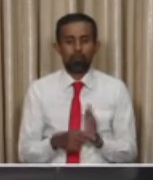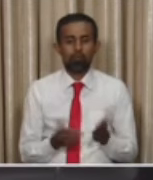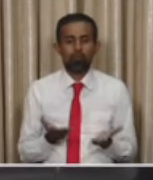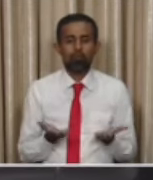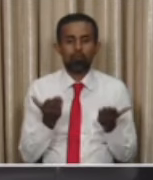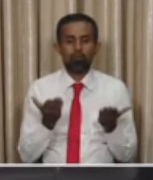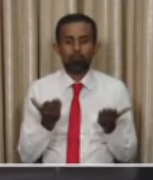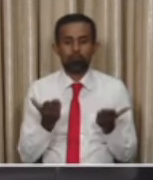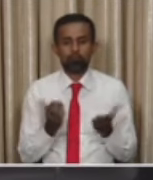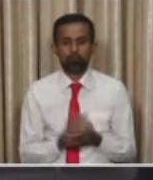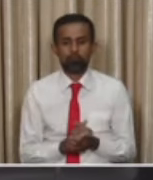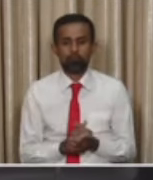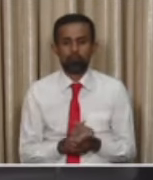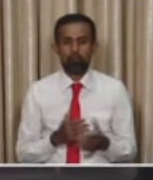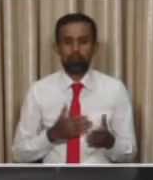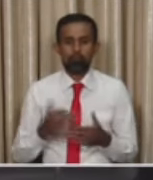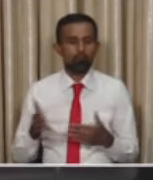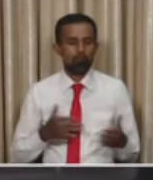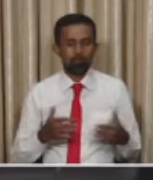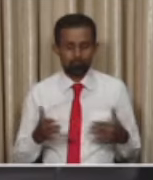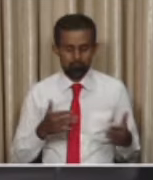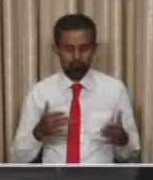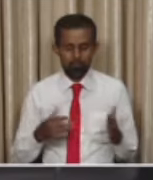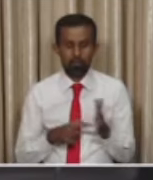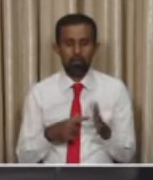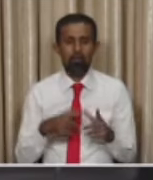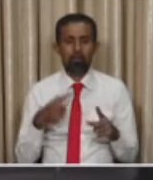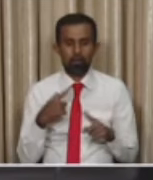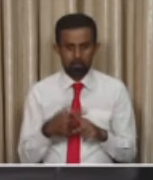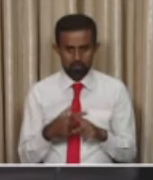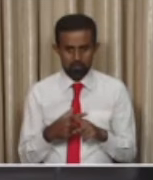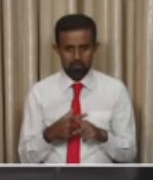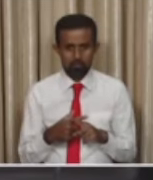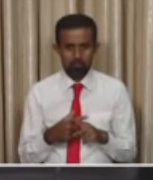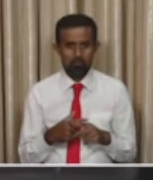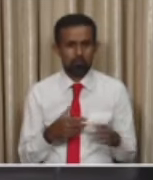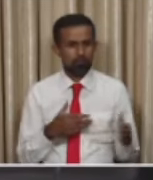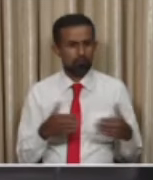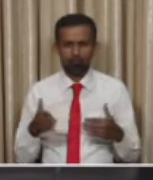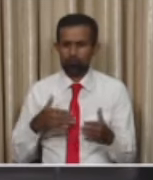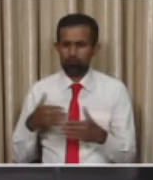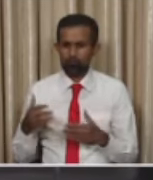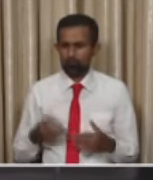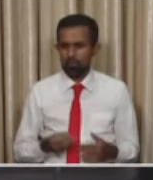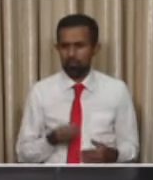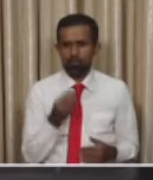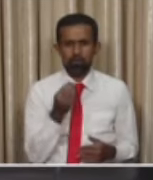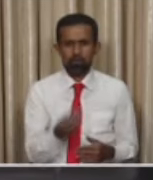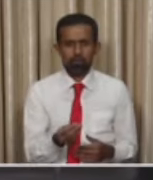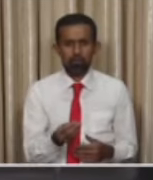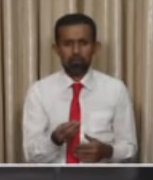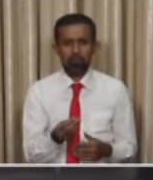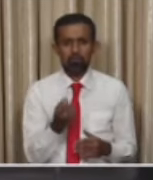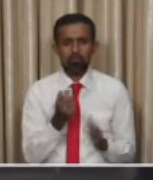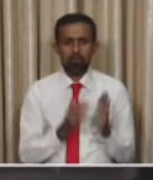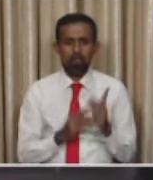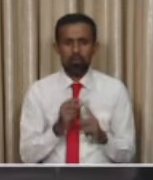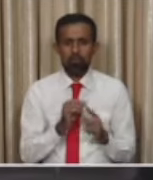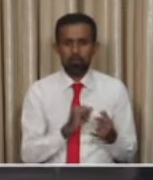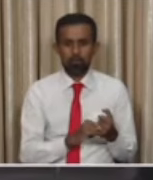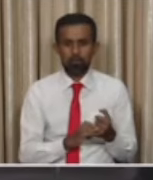සඳහා විවිධ බදු ප්‍රතිපත්ති අද ඉදිරිපත් කළා. විවිධ ක්‍රම ඉදිරිපත්. හැබැයි මම කියනා මුදල් අමාත්‍යනගරු සේමසිං ඇමතුමනි,